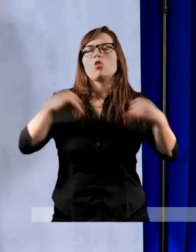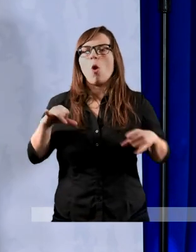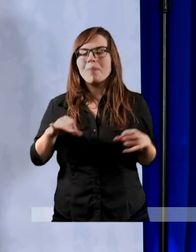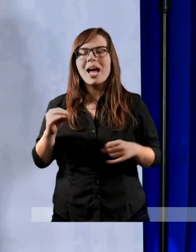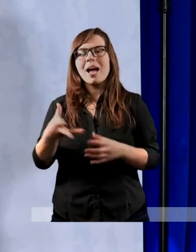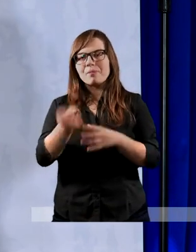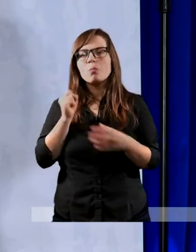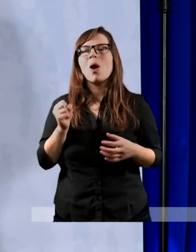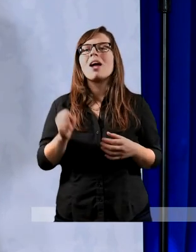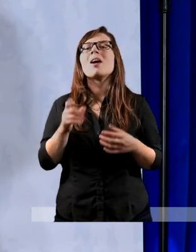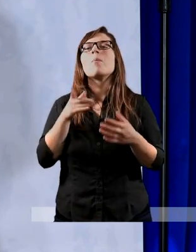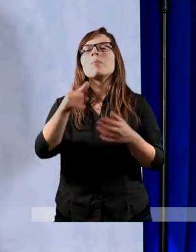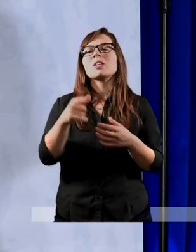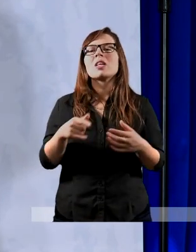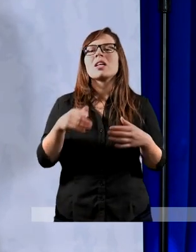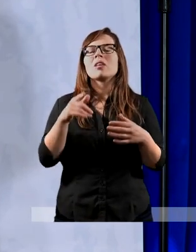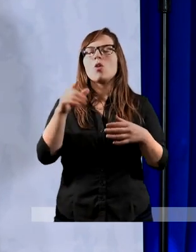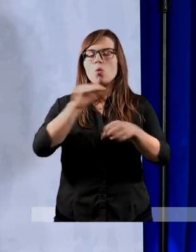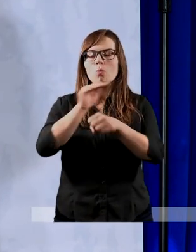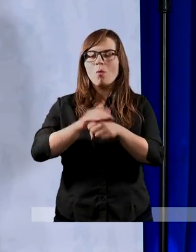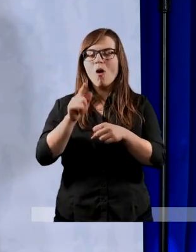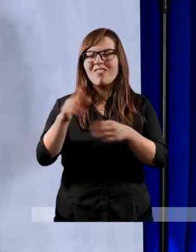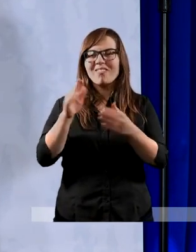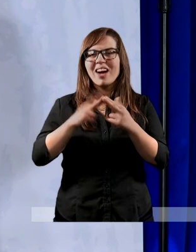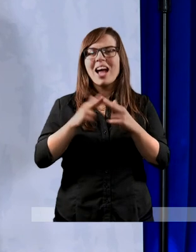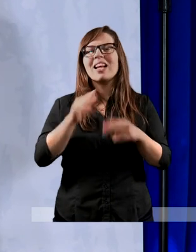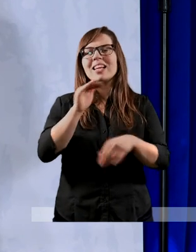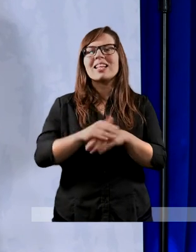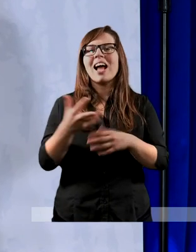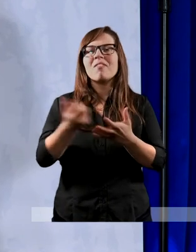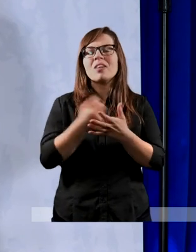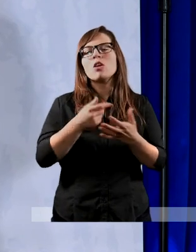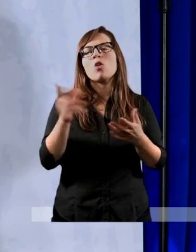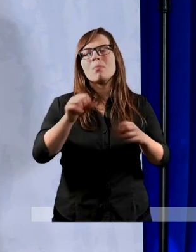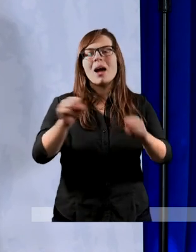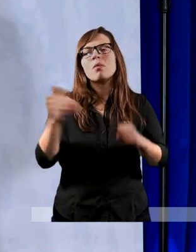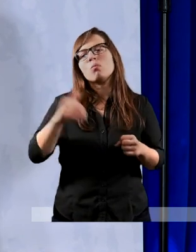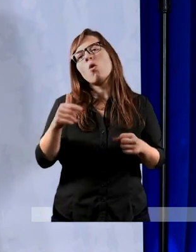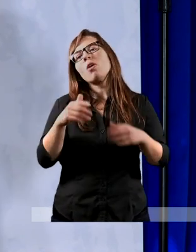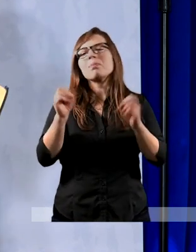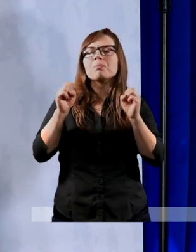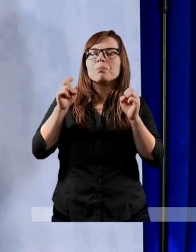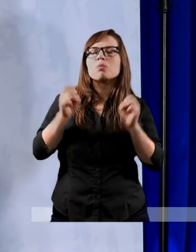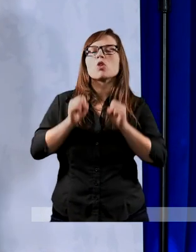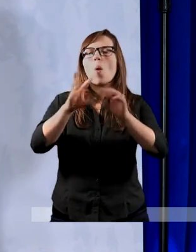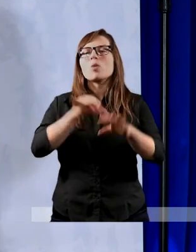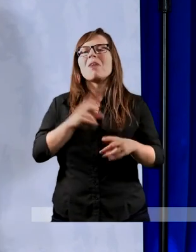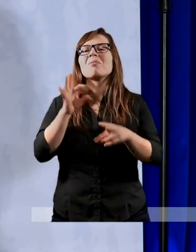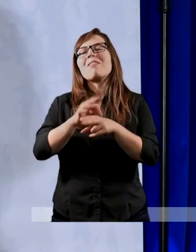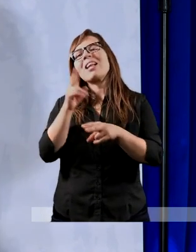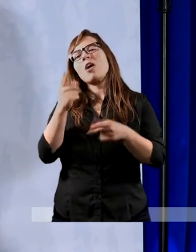sobie, przez co łamałem umowę zawartą z bankiem, czyli dopuszczałem się, no można powiedzieć, pewnego rodzaju